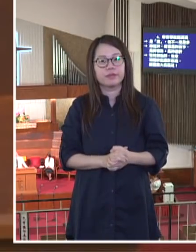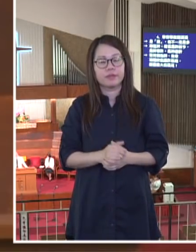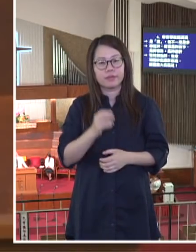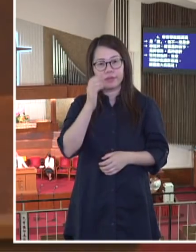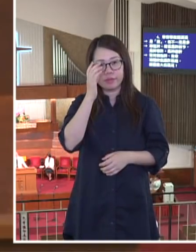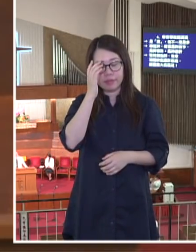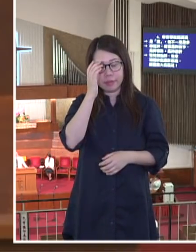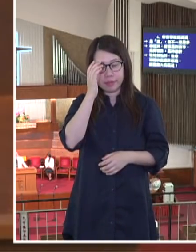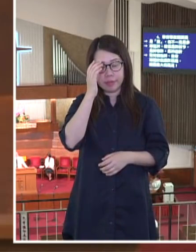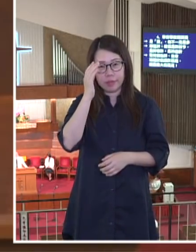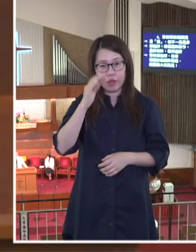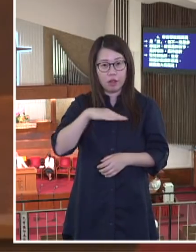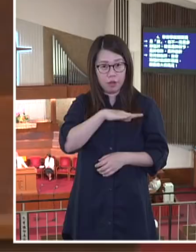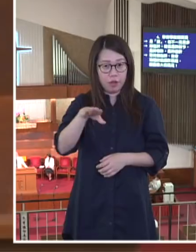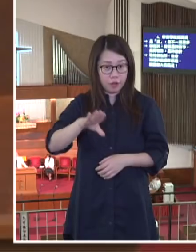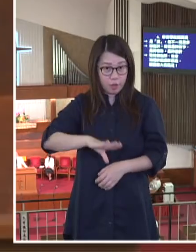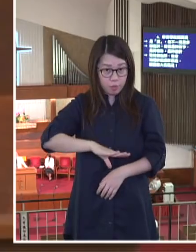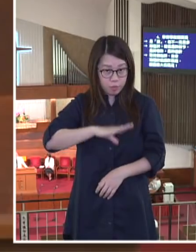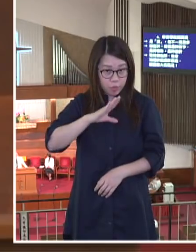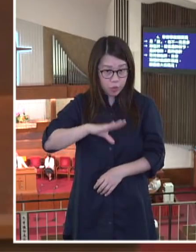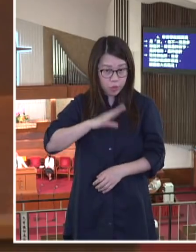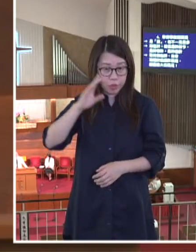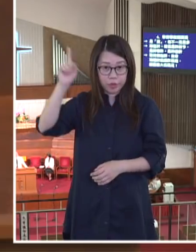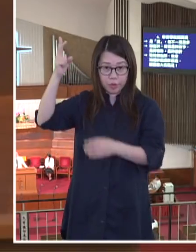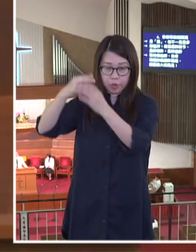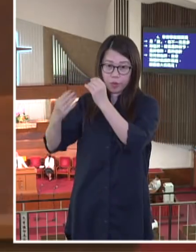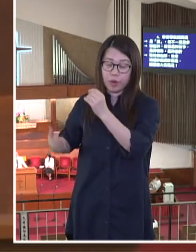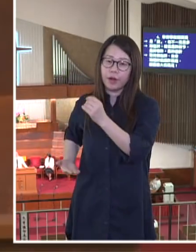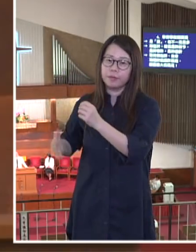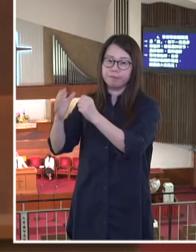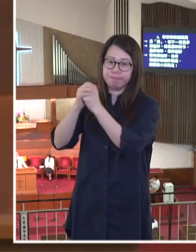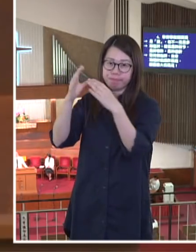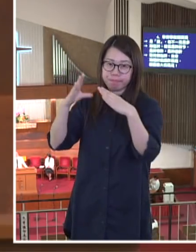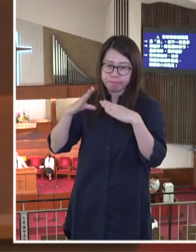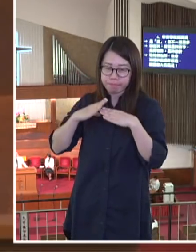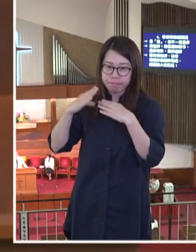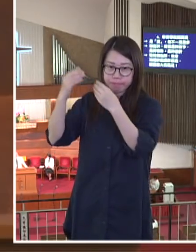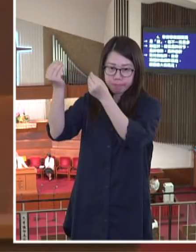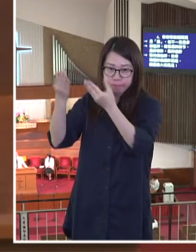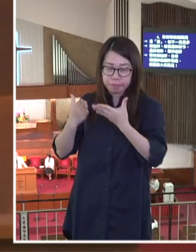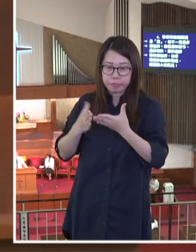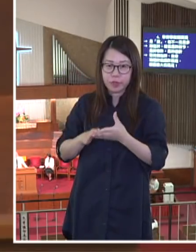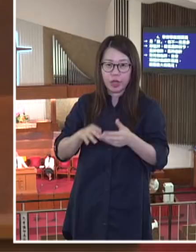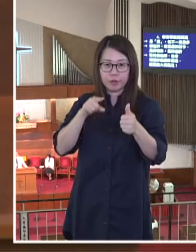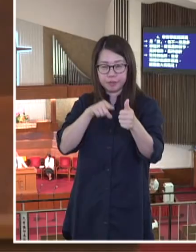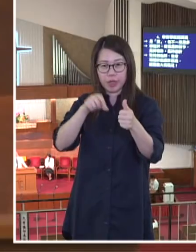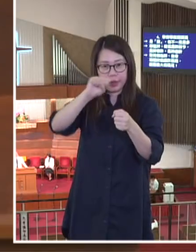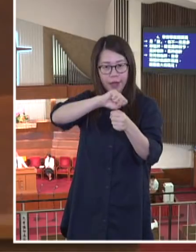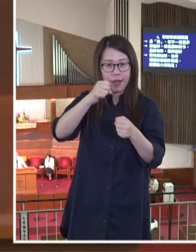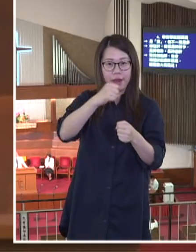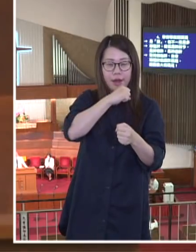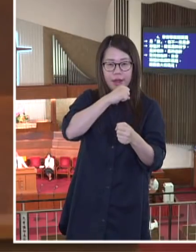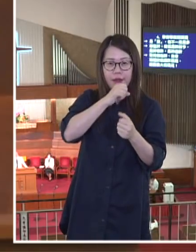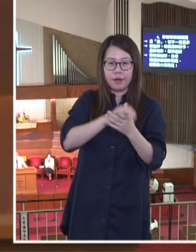的满，我们来自耶和华神的祝福，其实就应该好像加勒那样，我们就是单单